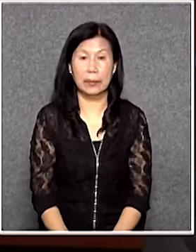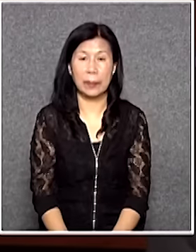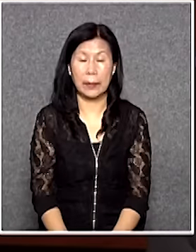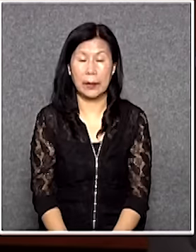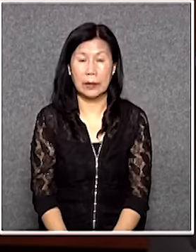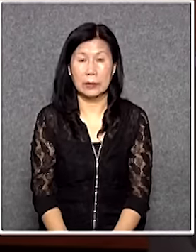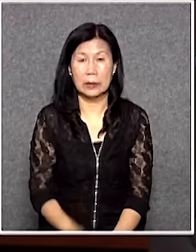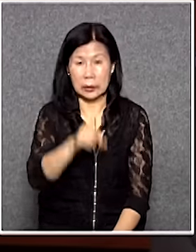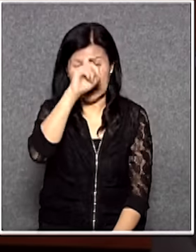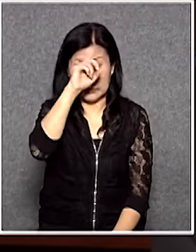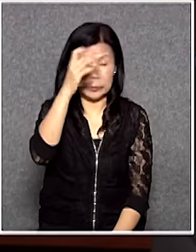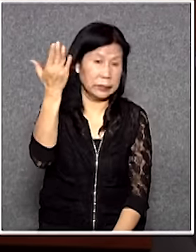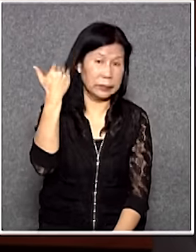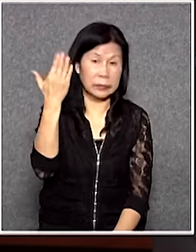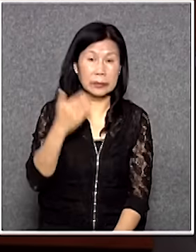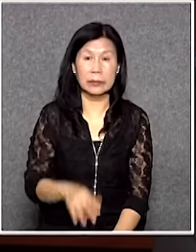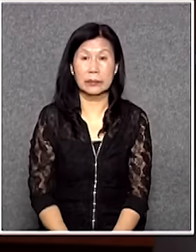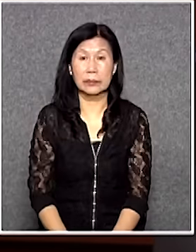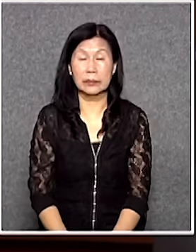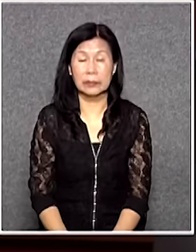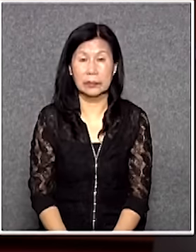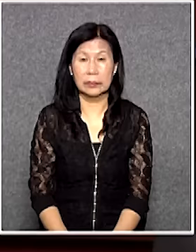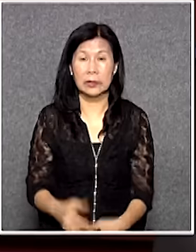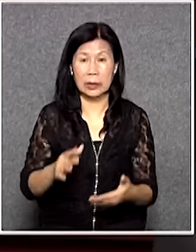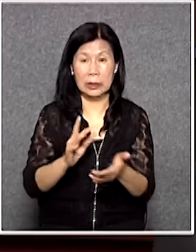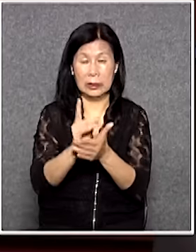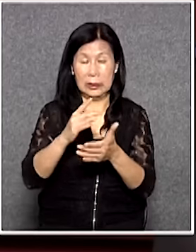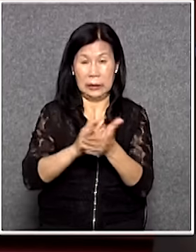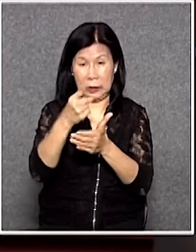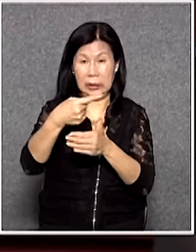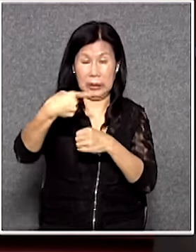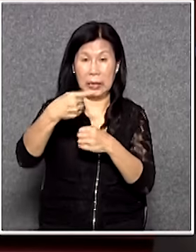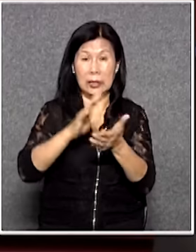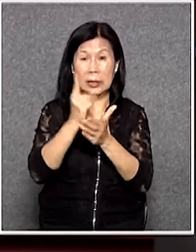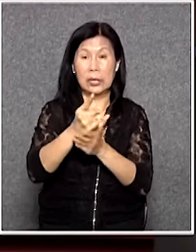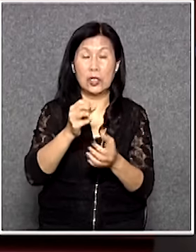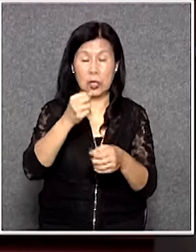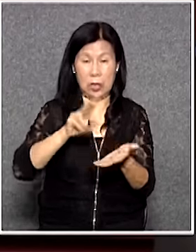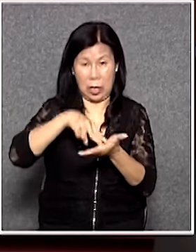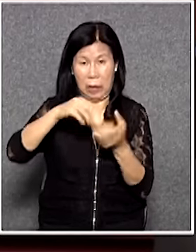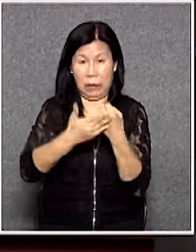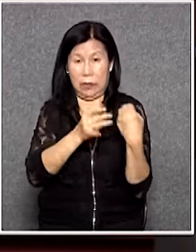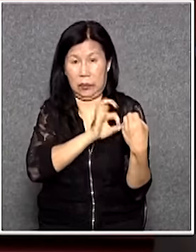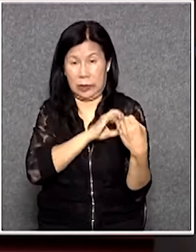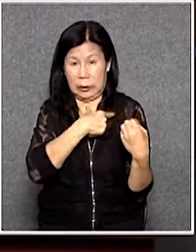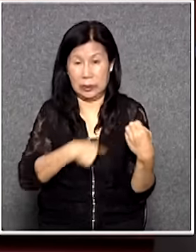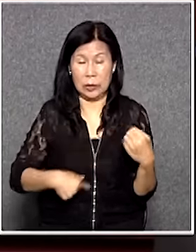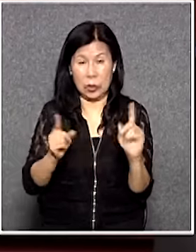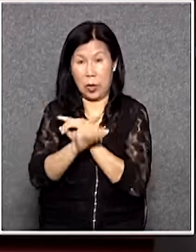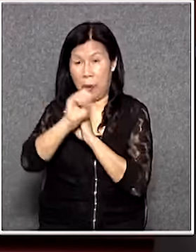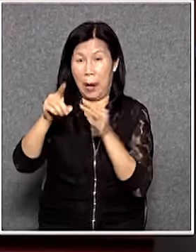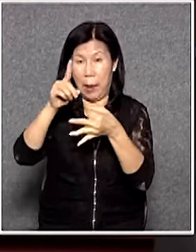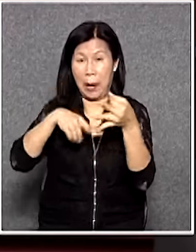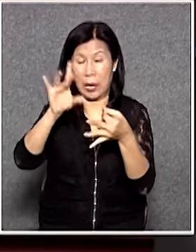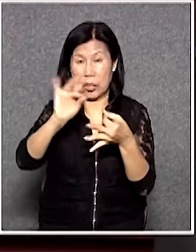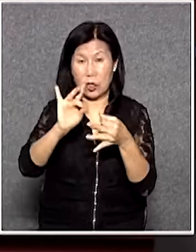即是我记得在我第一年做议员的时候，我就问这个即是张建宗局